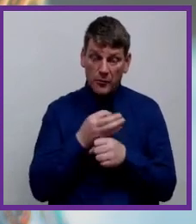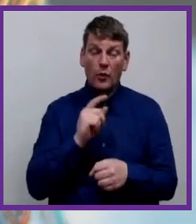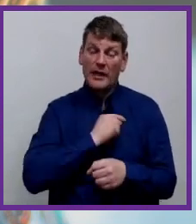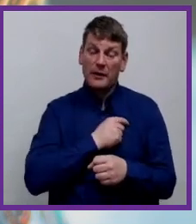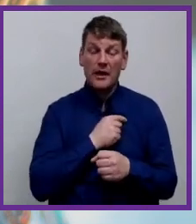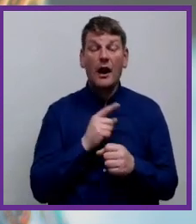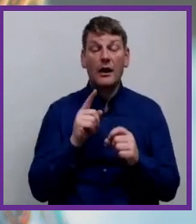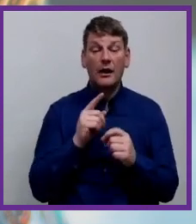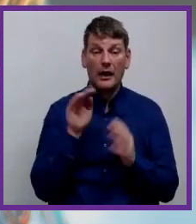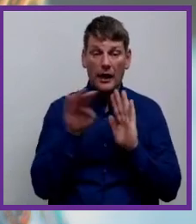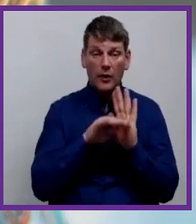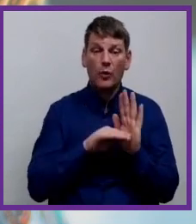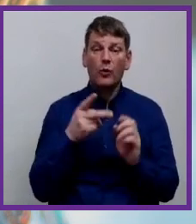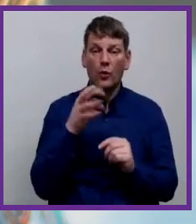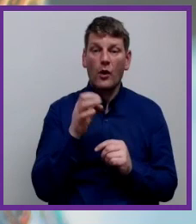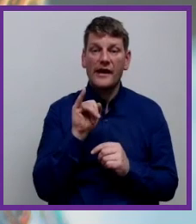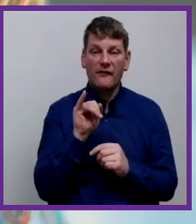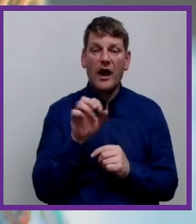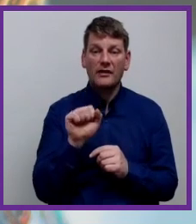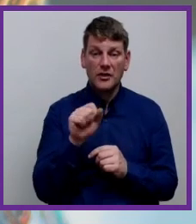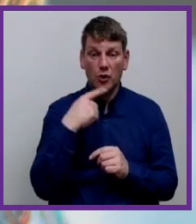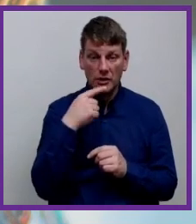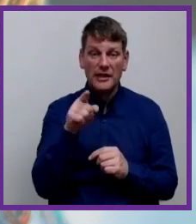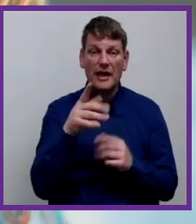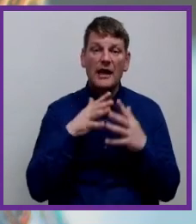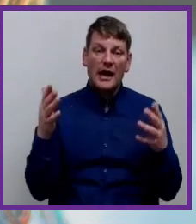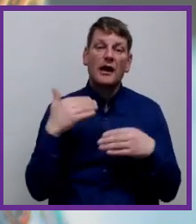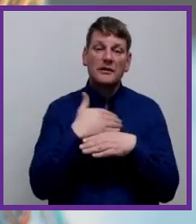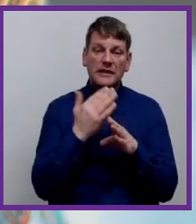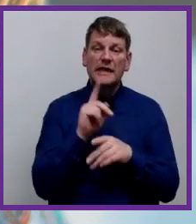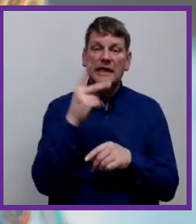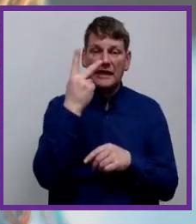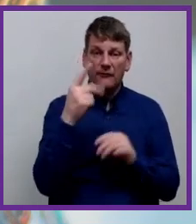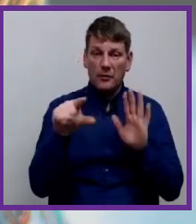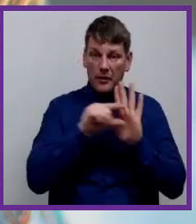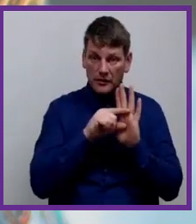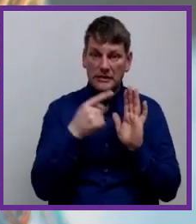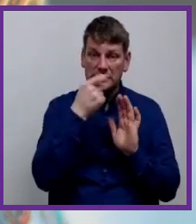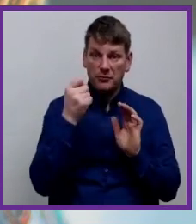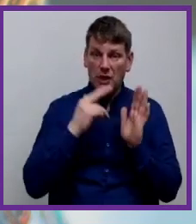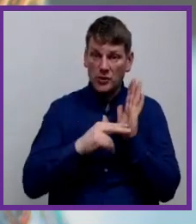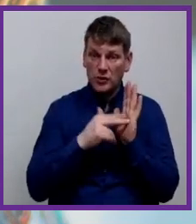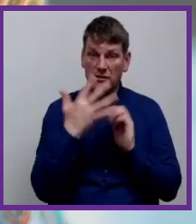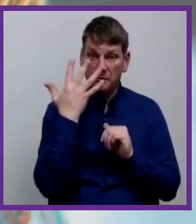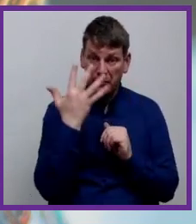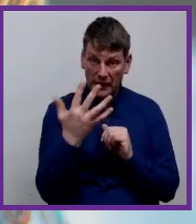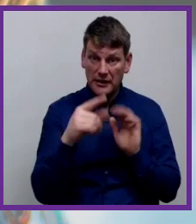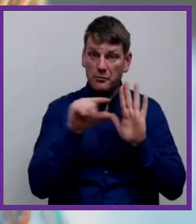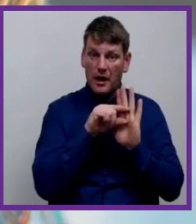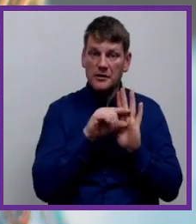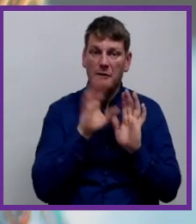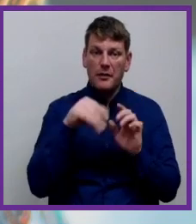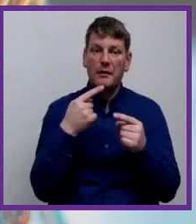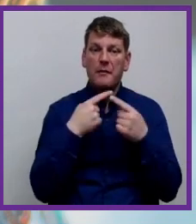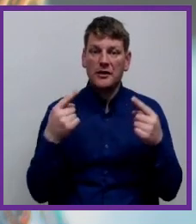jau Ieva Andersona sāk runāt, tad praktiski lielākoties tie ir divi panti. Pirmais, tas ir 185. Pants par